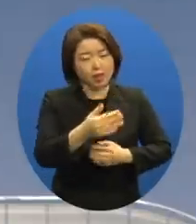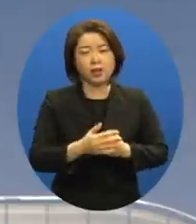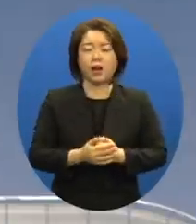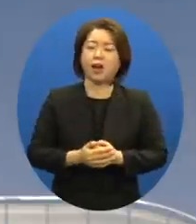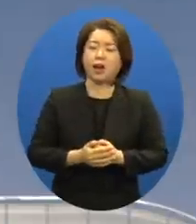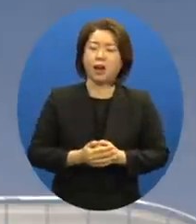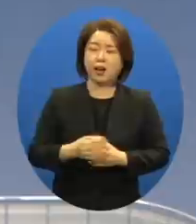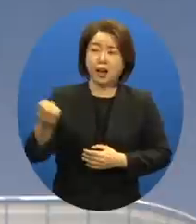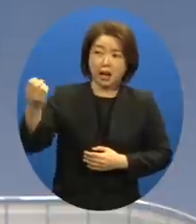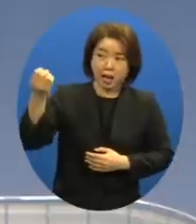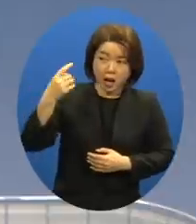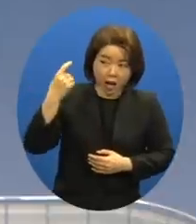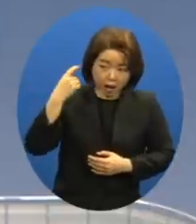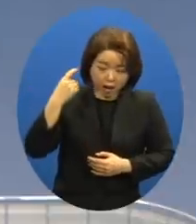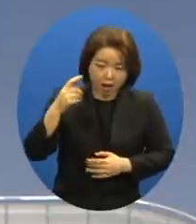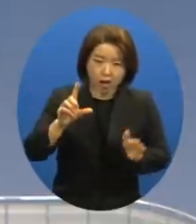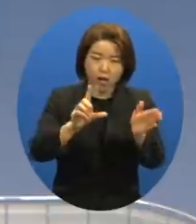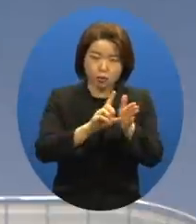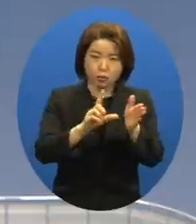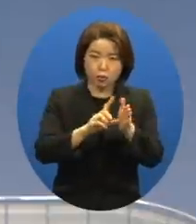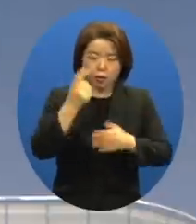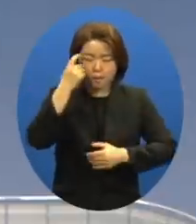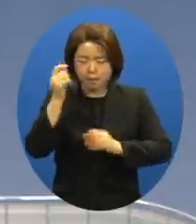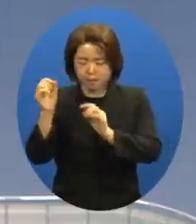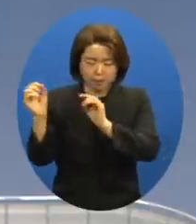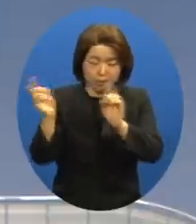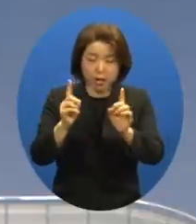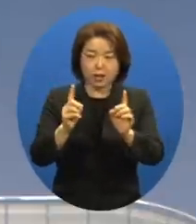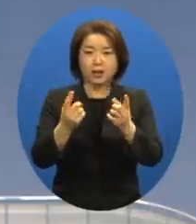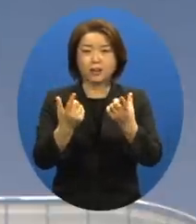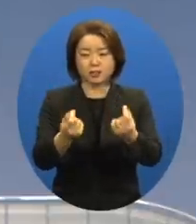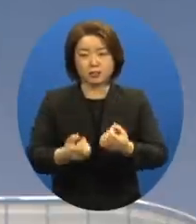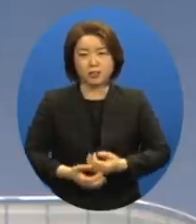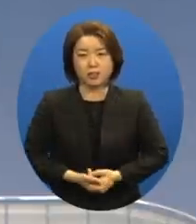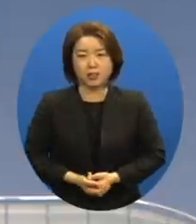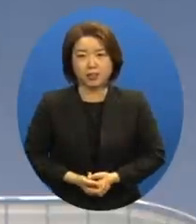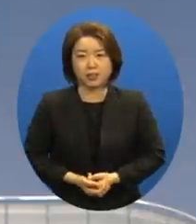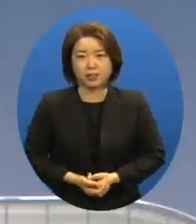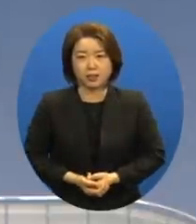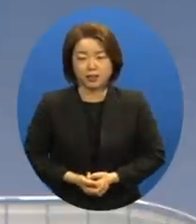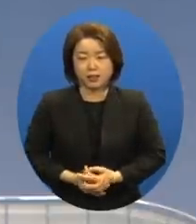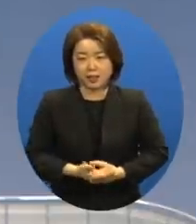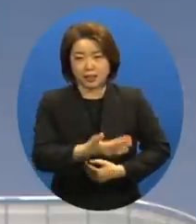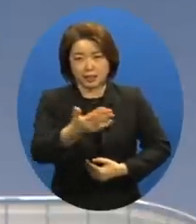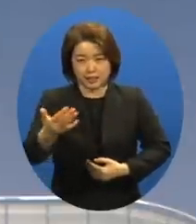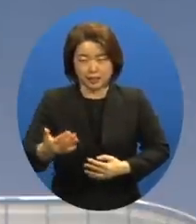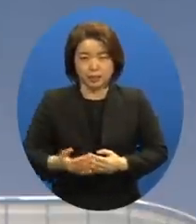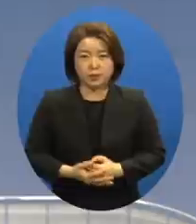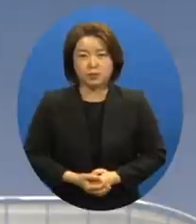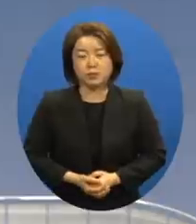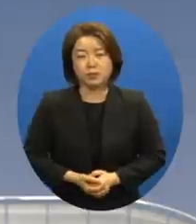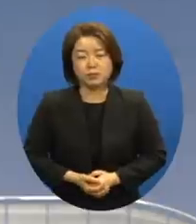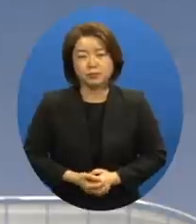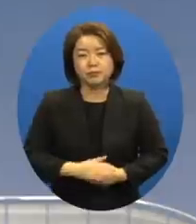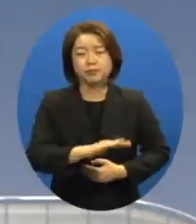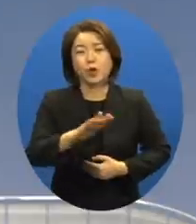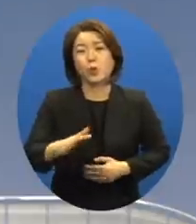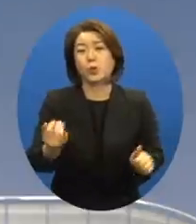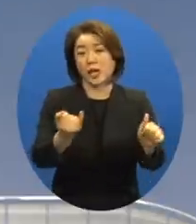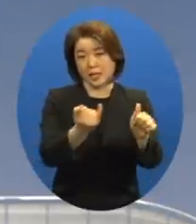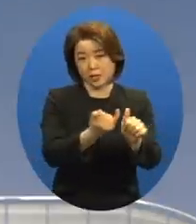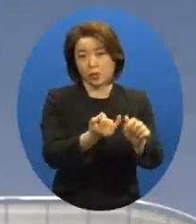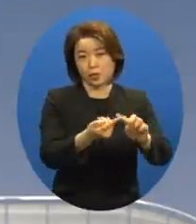말을 듣고 루터가 정신을 차렸다는 거죠 여러분 우리가 결혼을